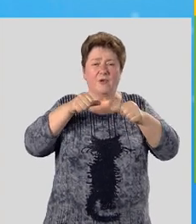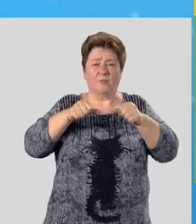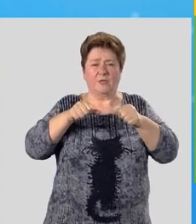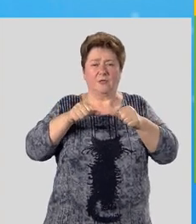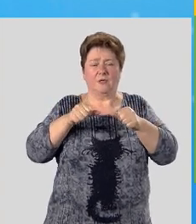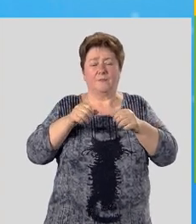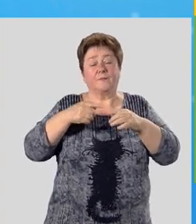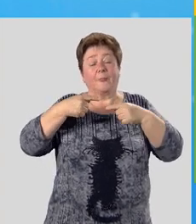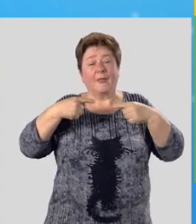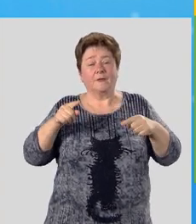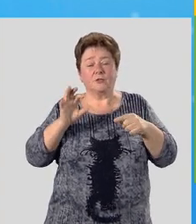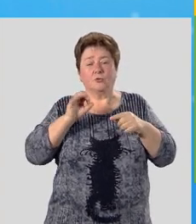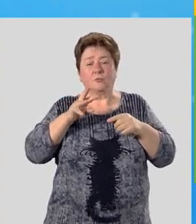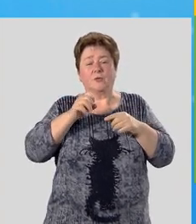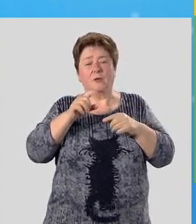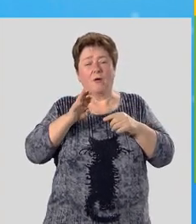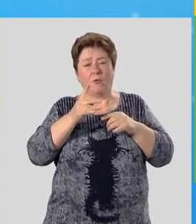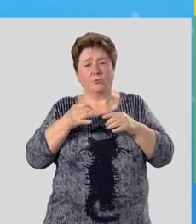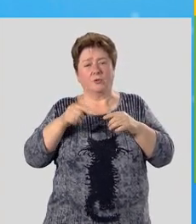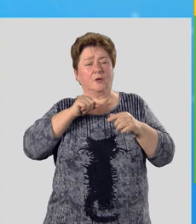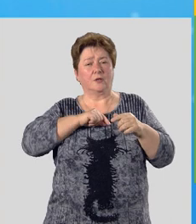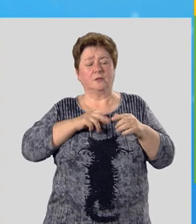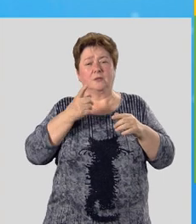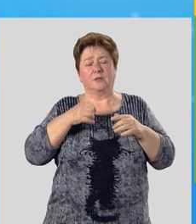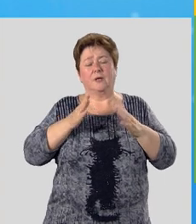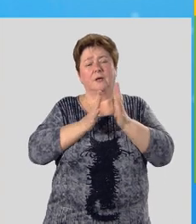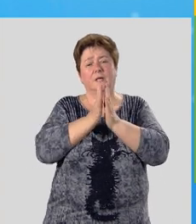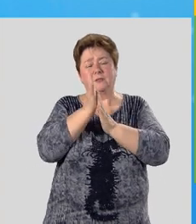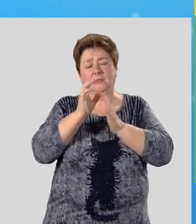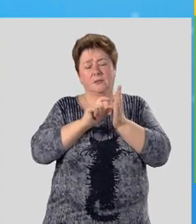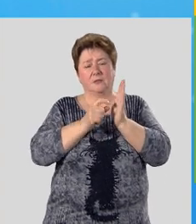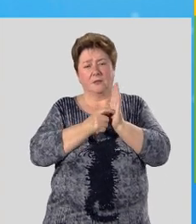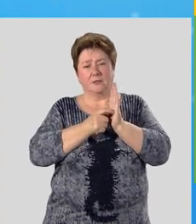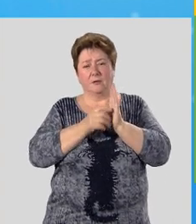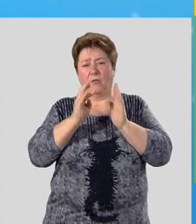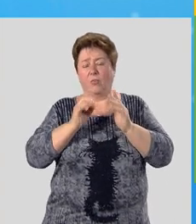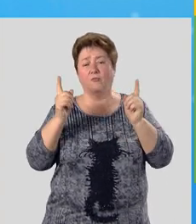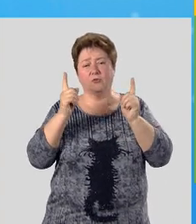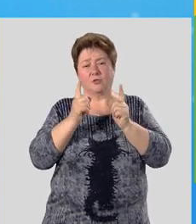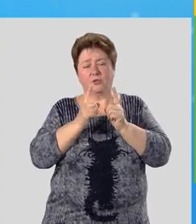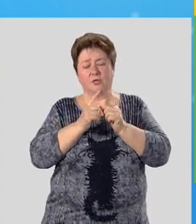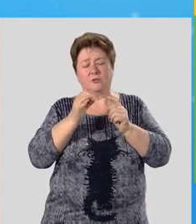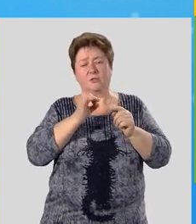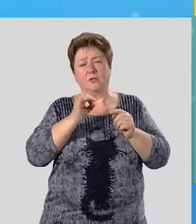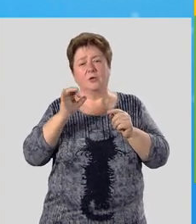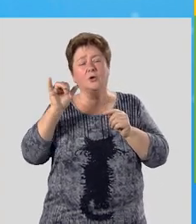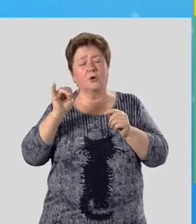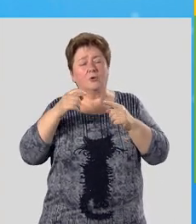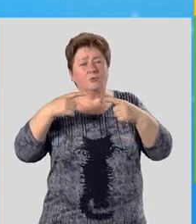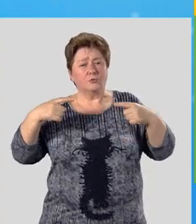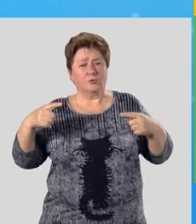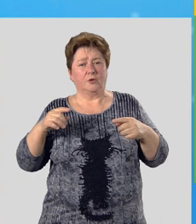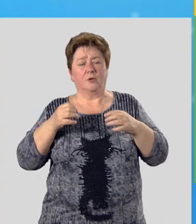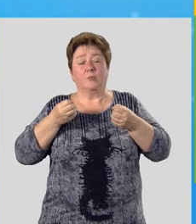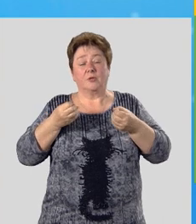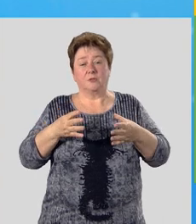В отличие от митохондрий, характерны только для растительных клеток, но встречаются и у некоторых